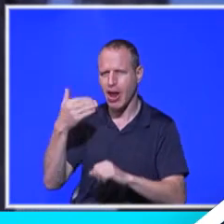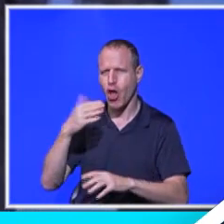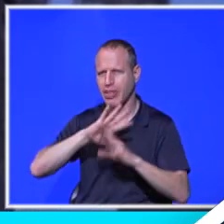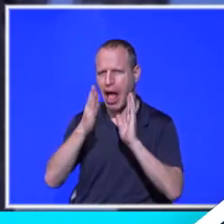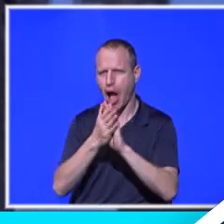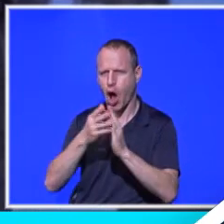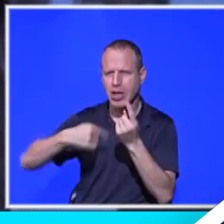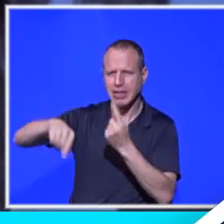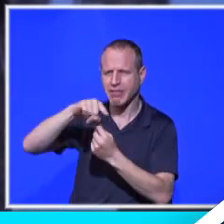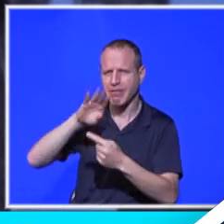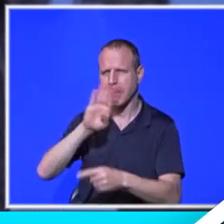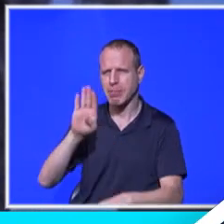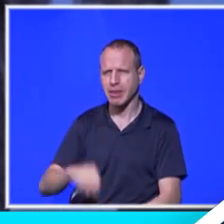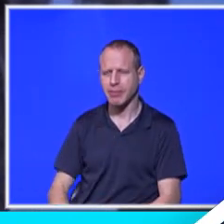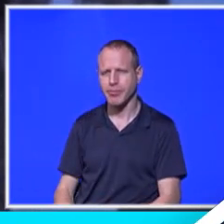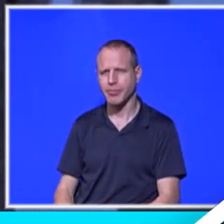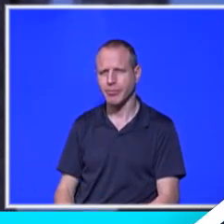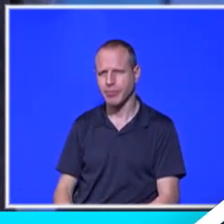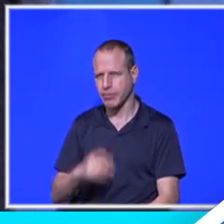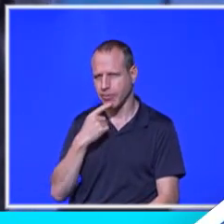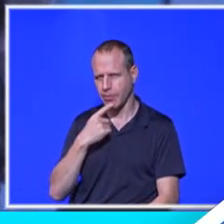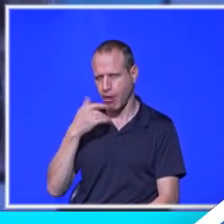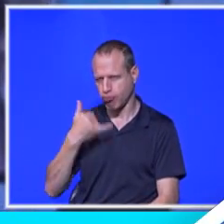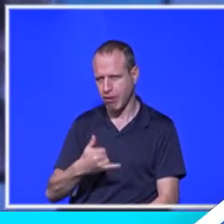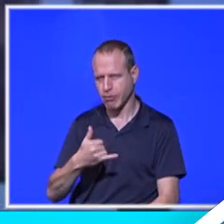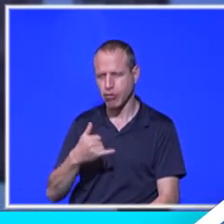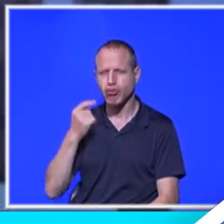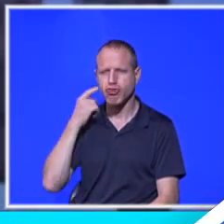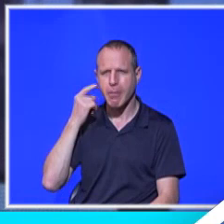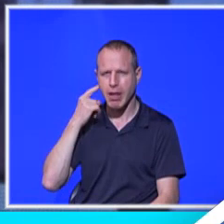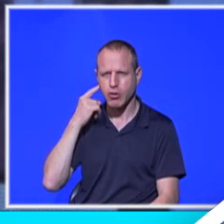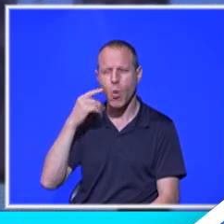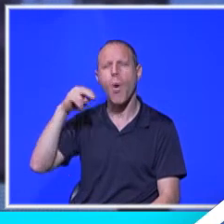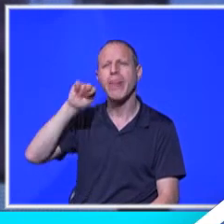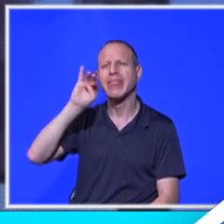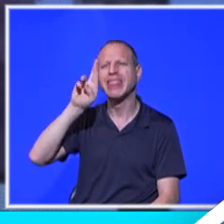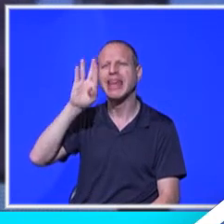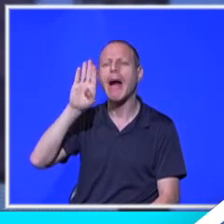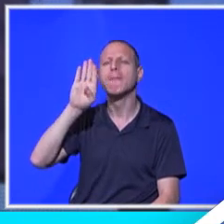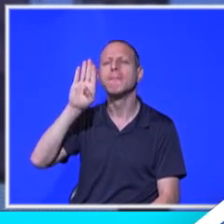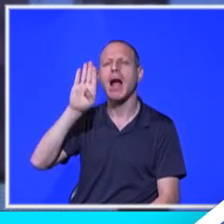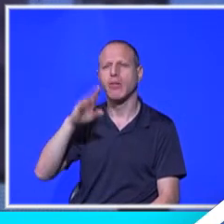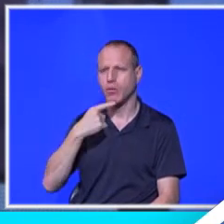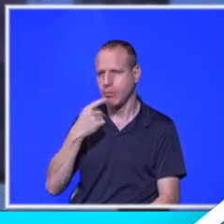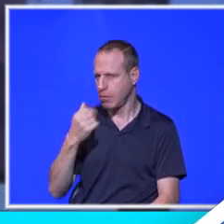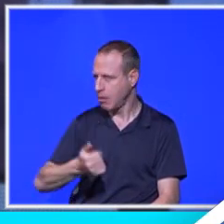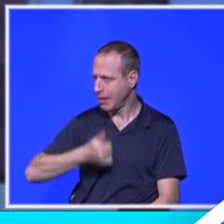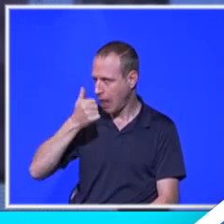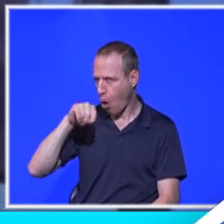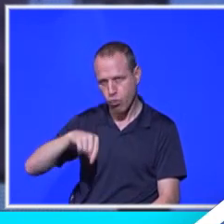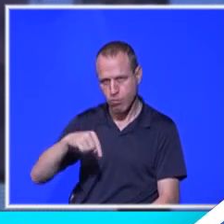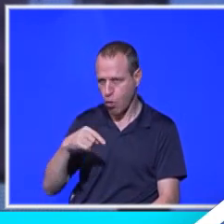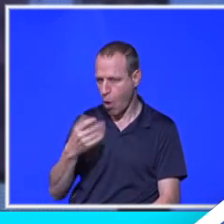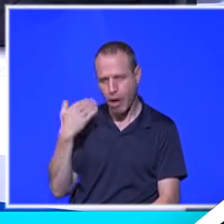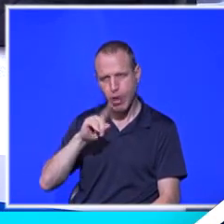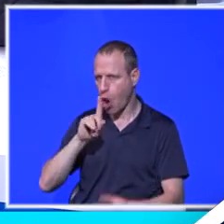סביב נתניהו? זאת אומרת, עכשיו ששמענו את ניר ברקת אומר, רגע, ההתנהלות פה הייתה לא